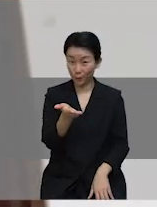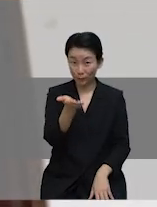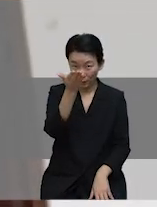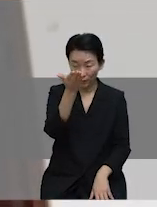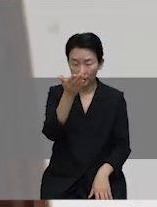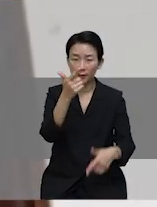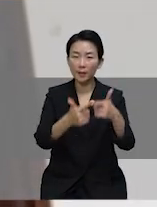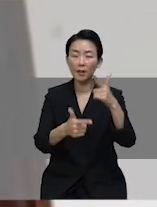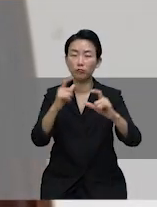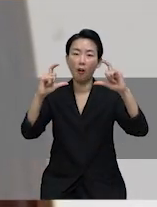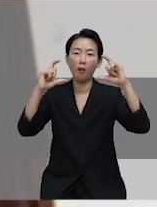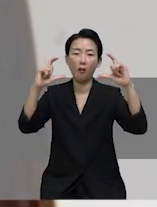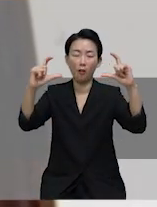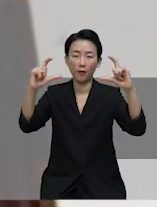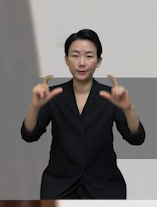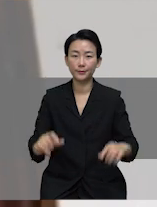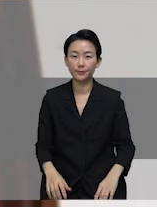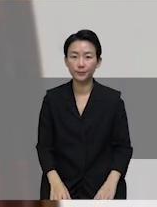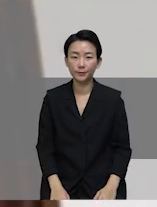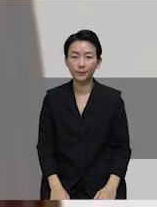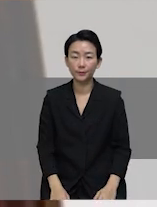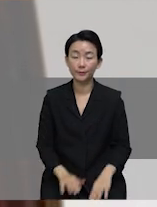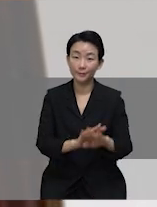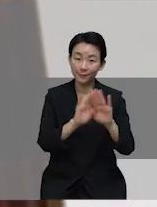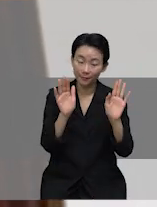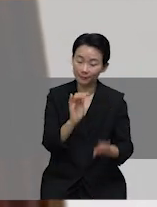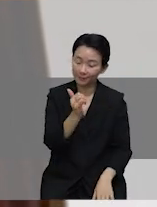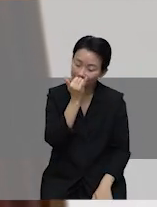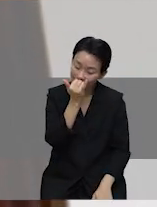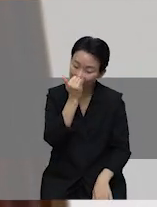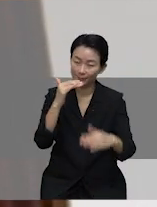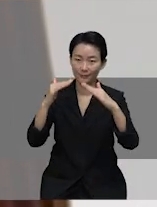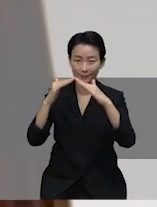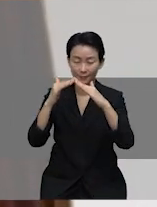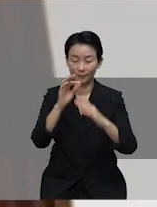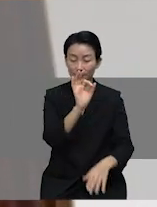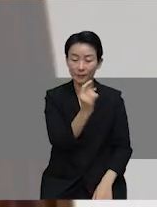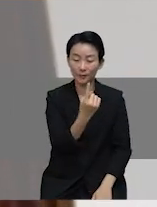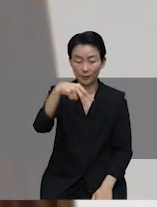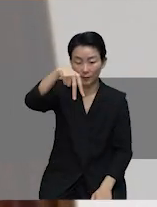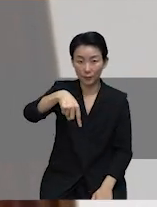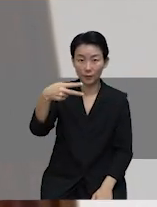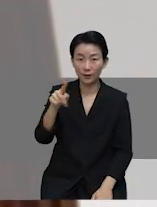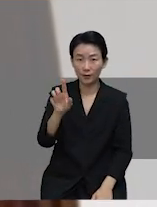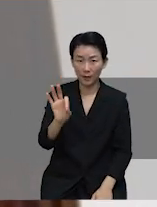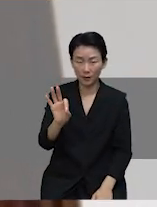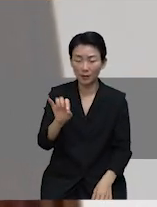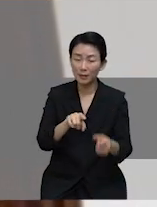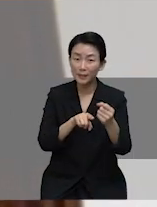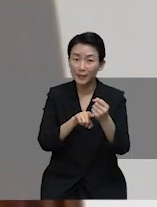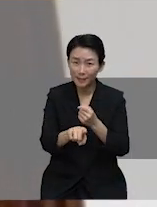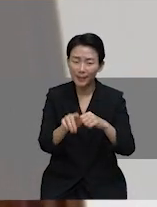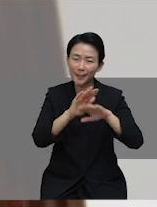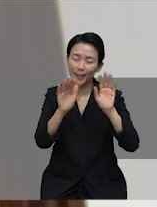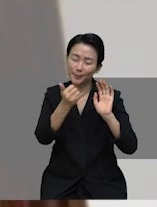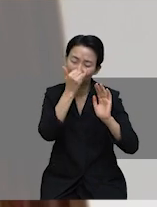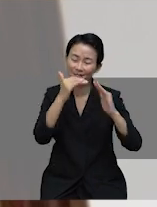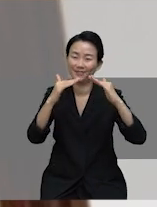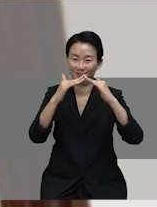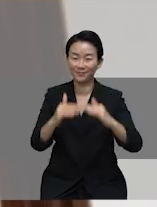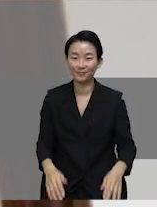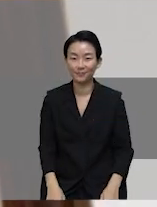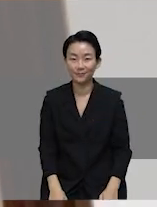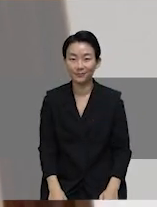사랑방 위쪽에도 편액이 하나 달려 있습니다. 나도 잠잘수 집당, 오수당, 즉 낮잠 자는